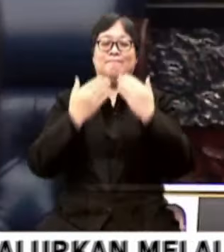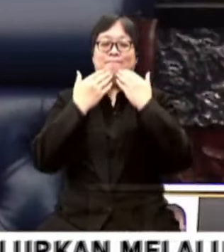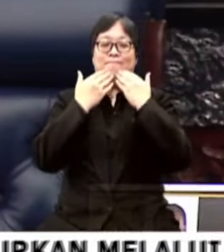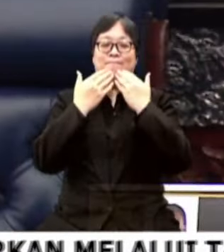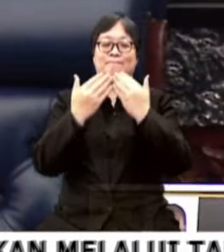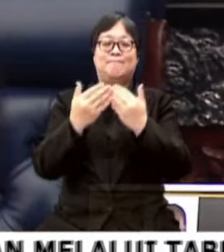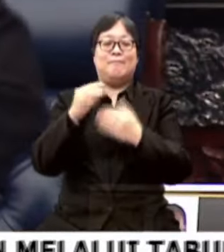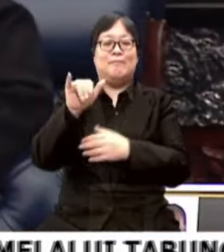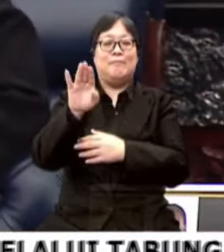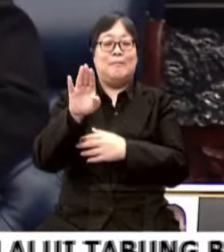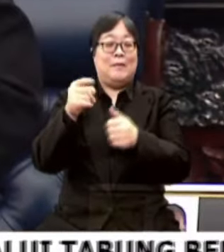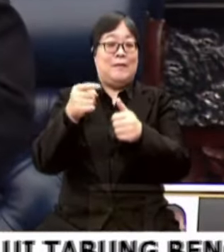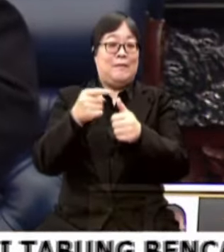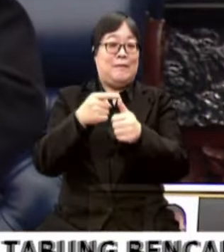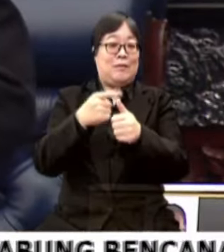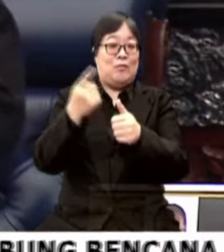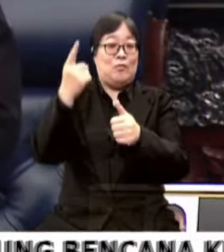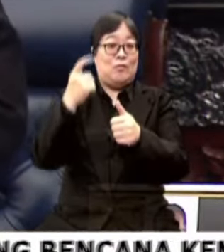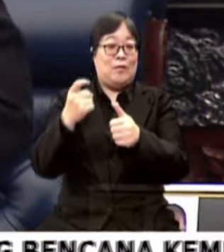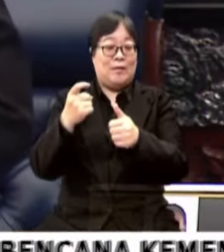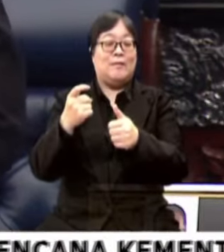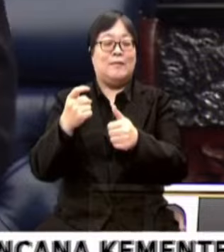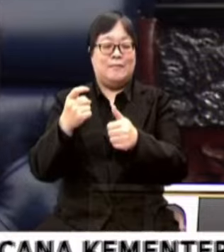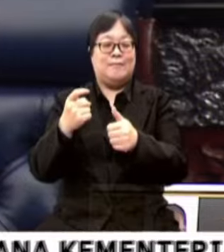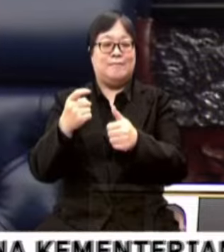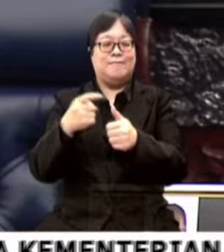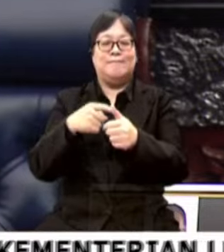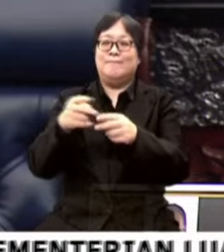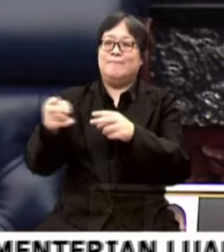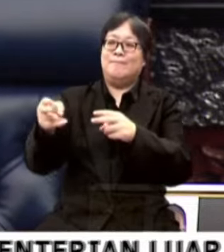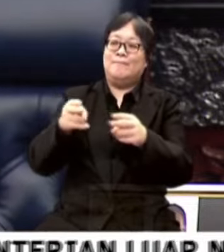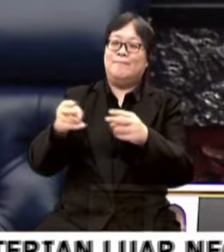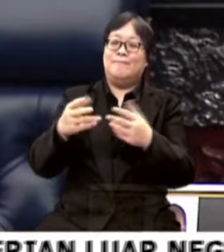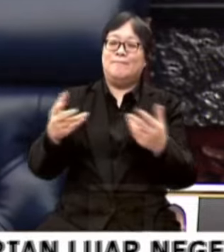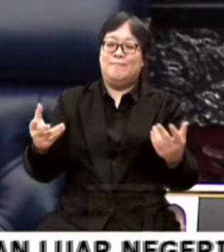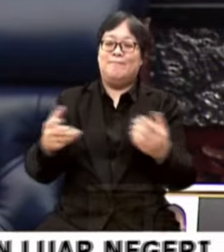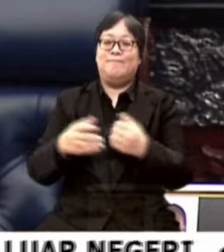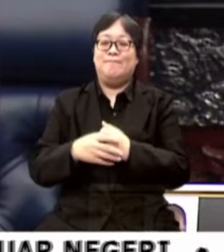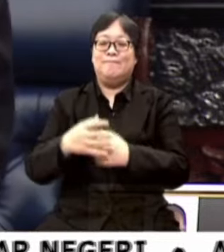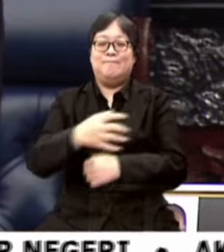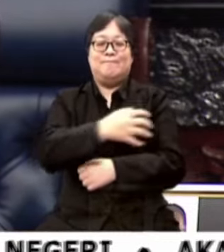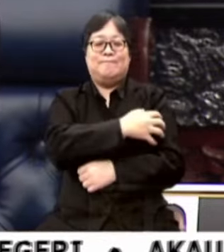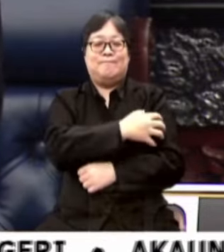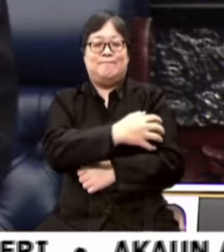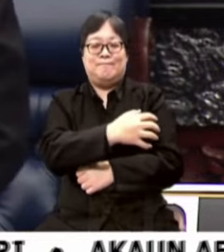yang pertama berkenaan dengan inisiatif untuk memperkesahkan